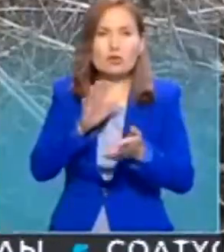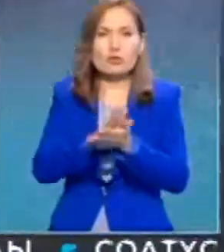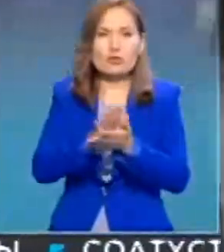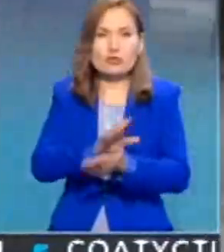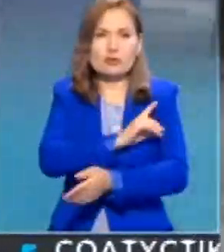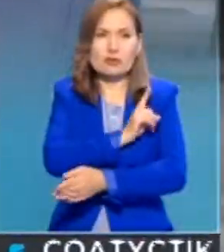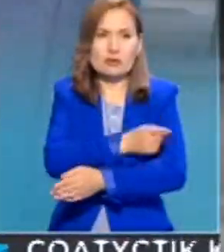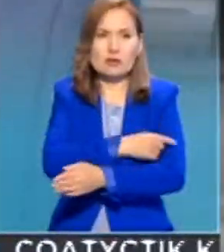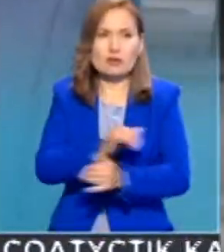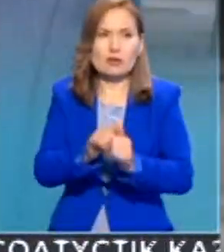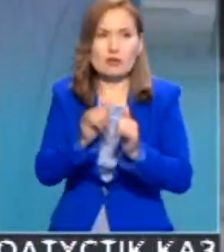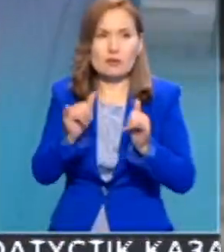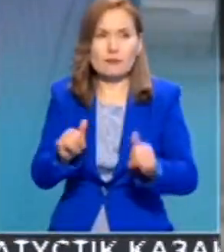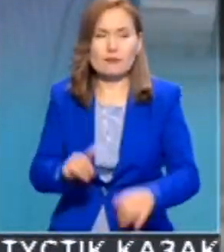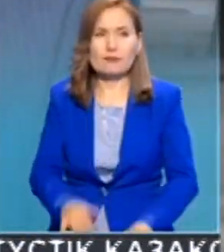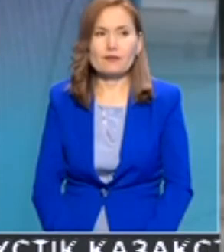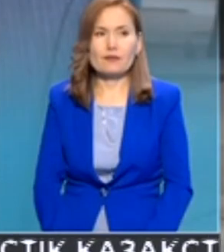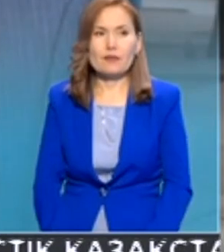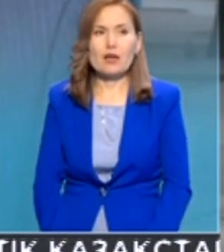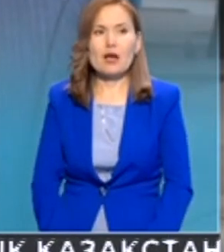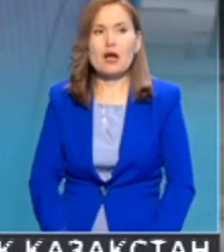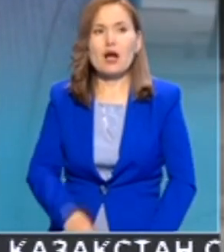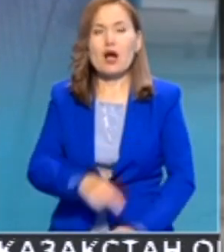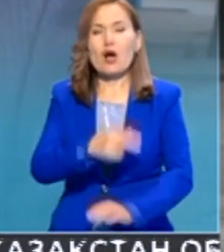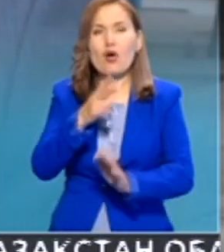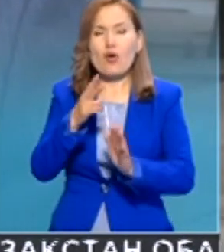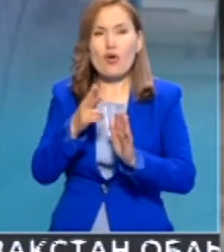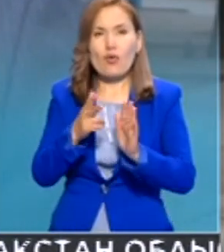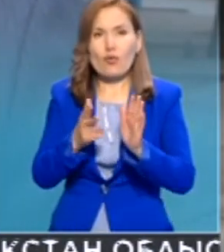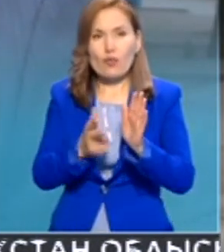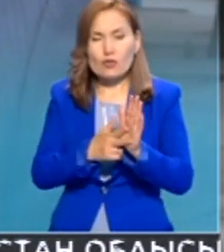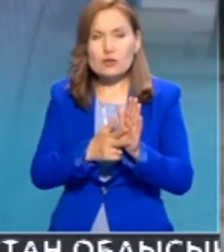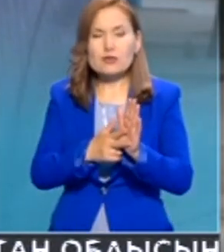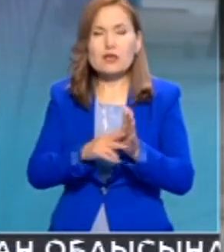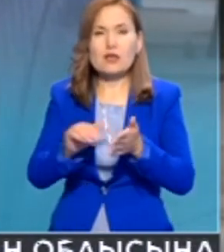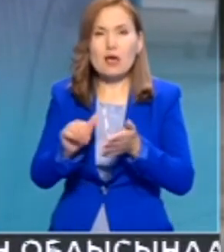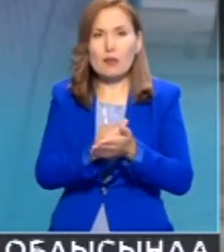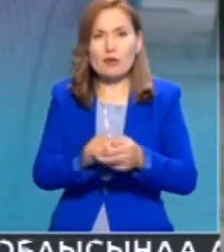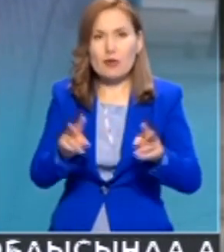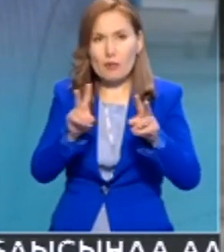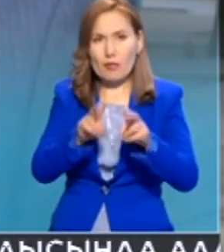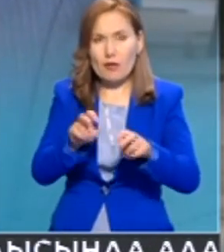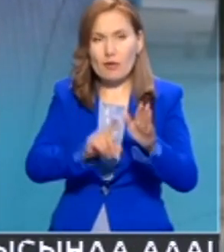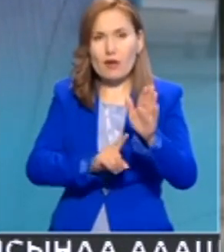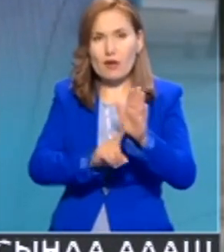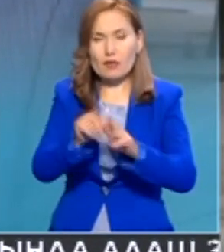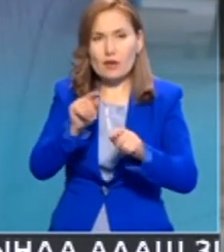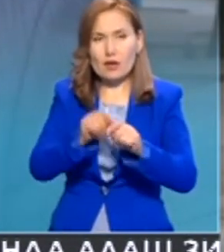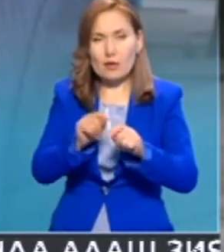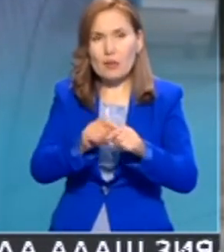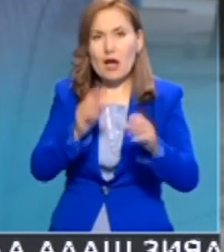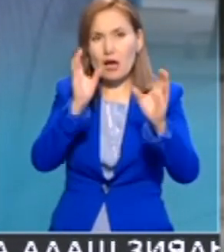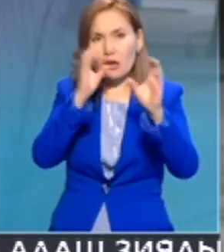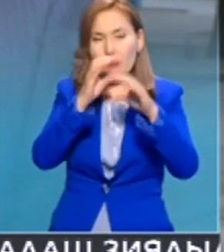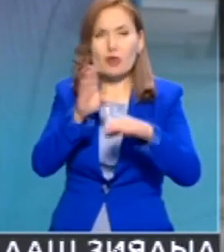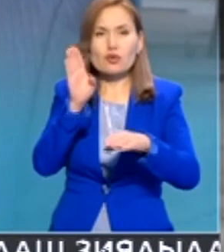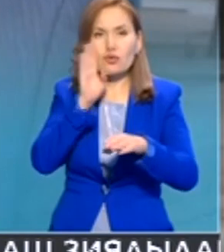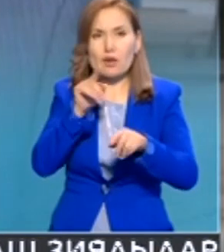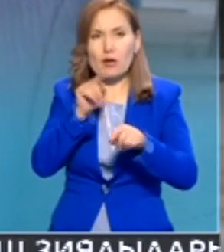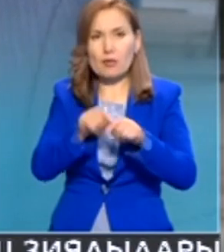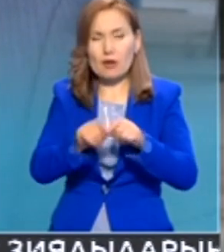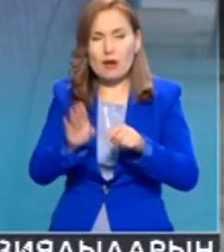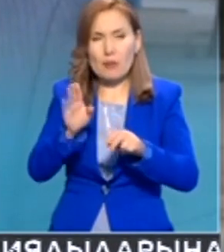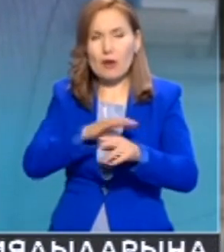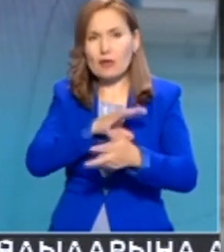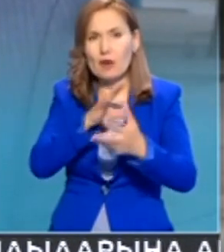ластанған. Бізде 18 ат бойынша біз жүргіземіз. Өзіміздің лабораториялық сынамаларымызды. Оның